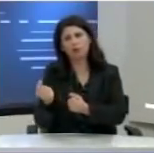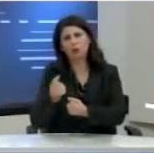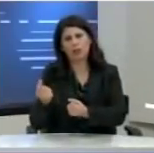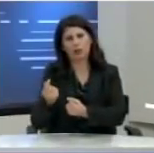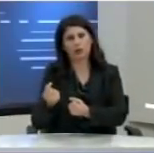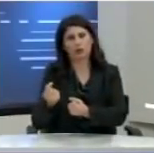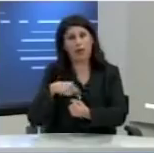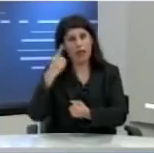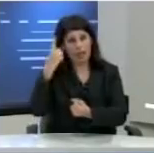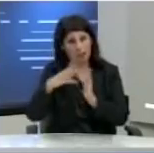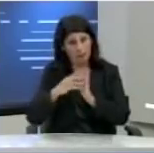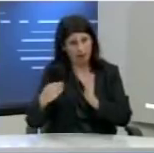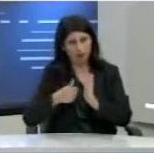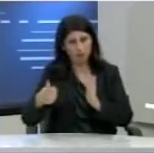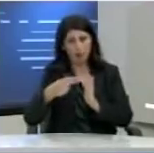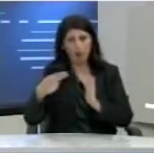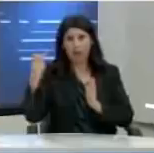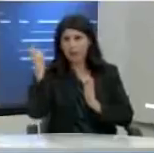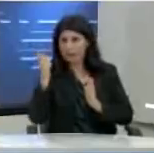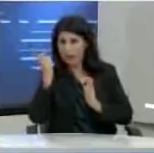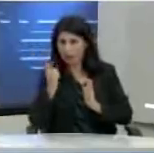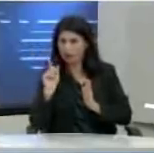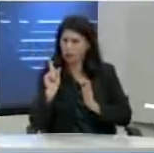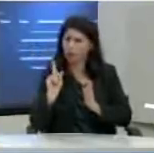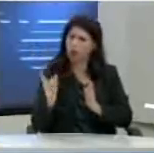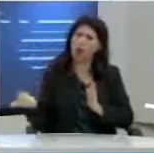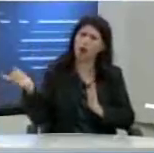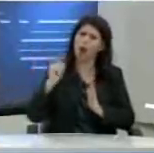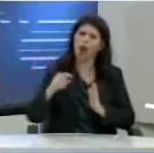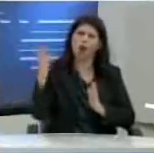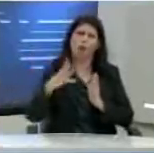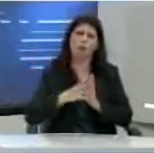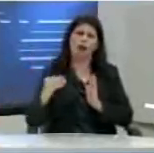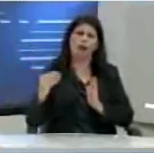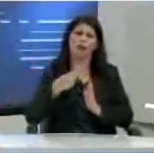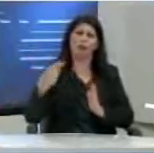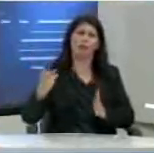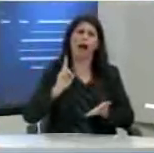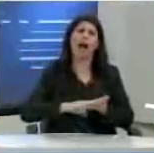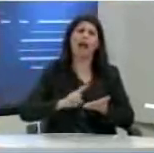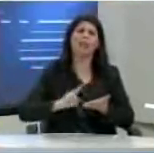παράδειγμα, όχι μόνο για το θέμα των συντάξεων, αλλά ας πάρουμε και ένα παράδειγμα σε σχέση με το ασφαλιστικό.